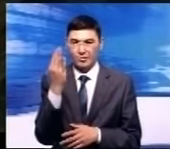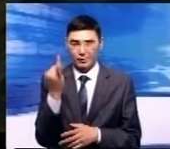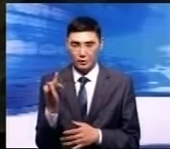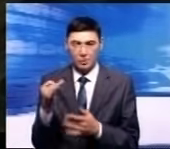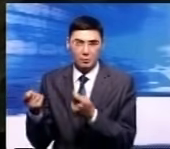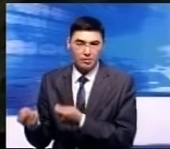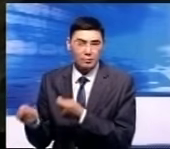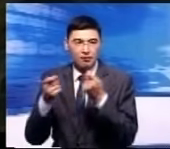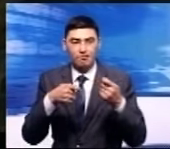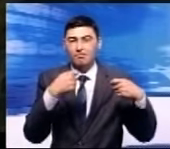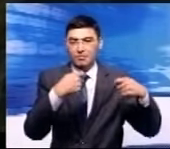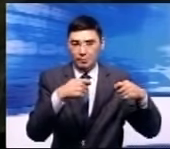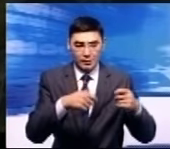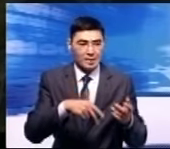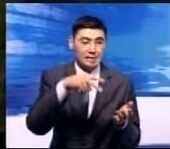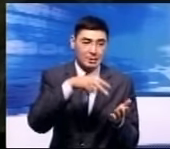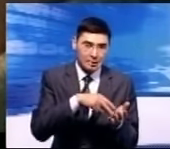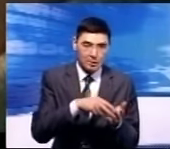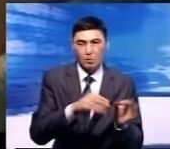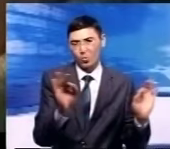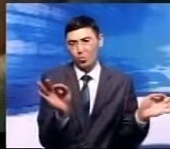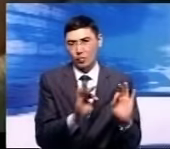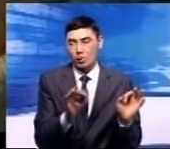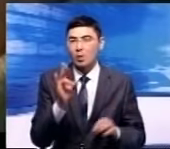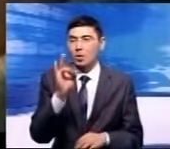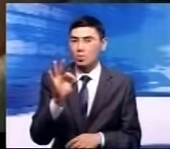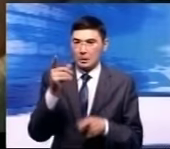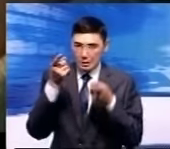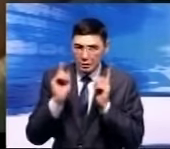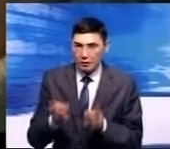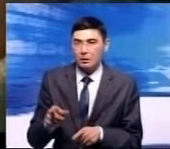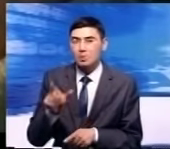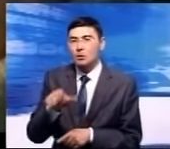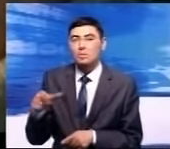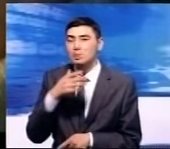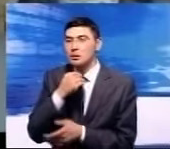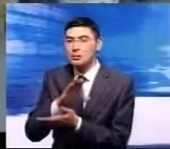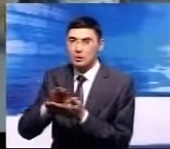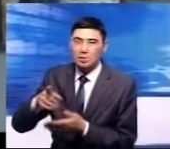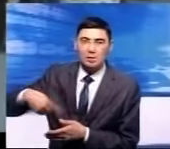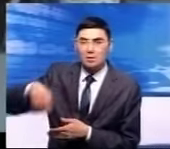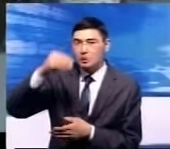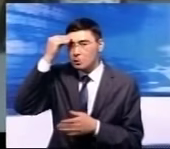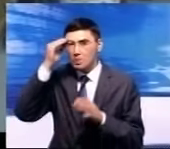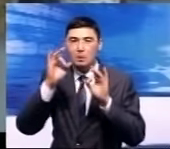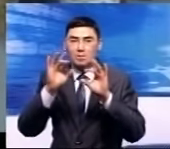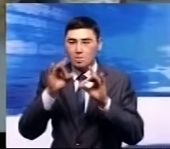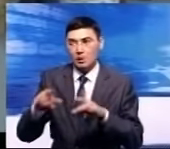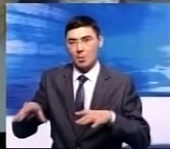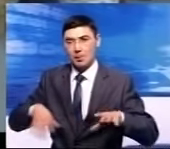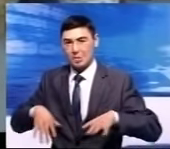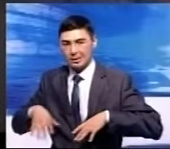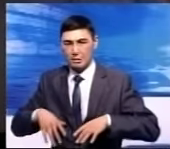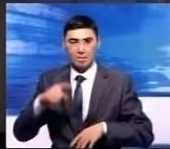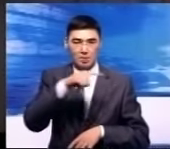ниже рыночных. Однако, по отзывам семечан, реальная стоимость продукции не слишком отличается от цены на